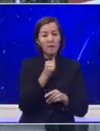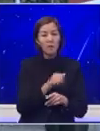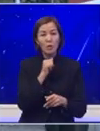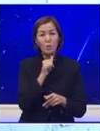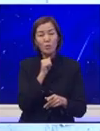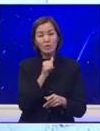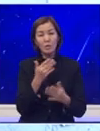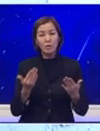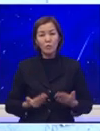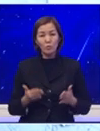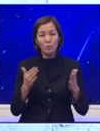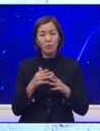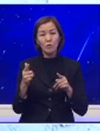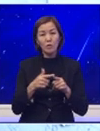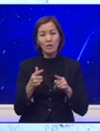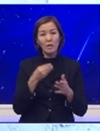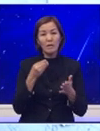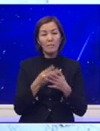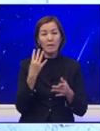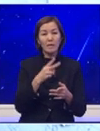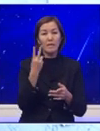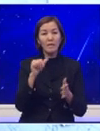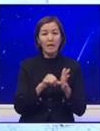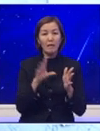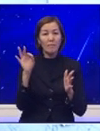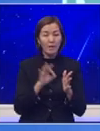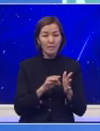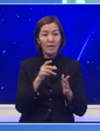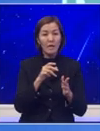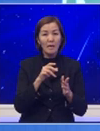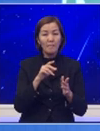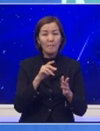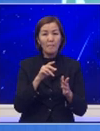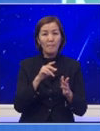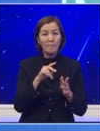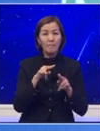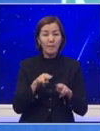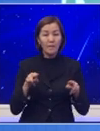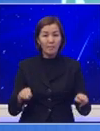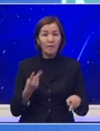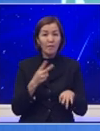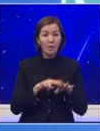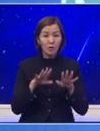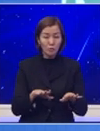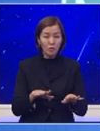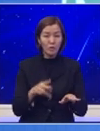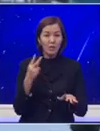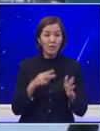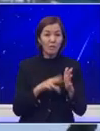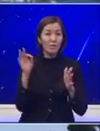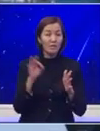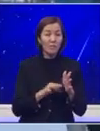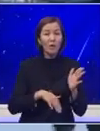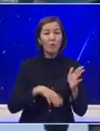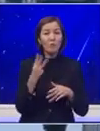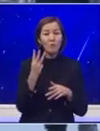Қостанайда тұрғын үй жалдау айтарлықтай өскен 42,6%. Петропавл бағанын өсуі бойынша екінші орында тұр 27%.